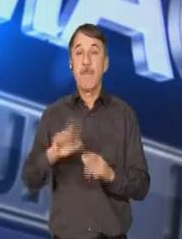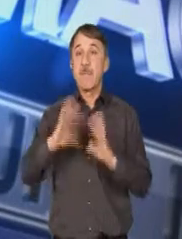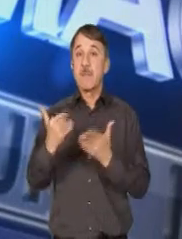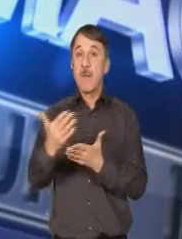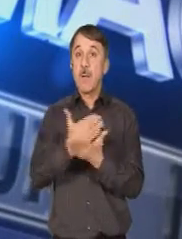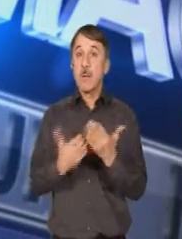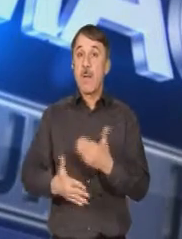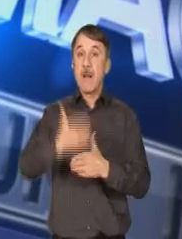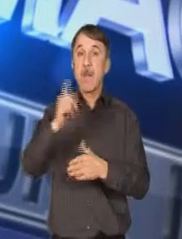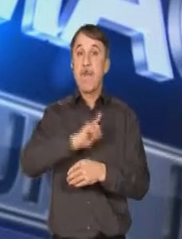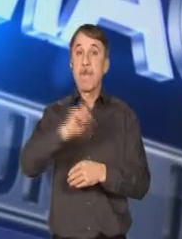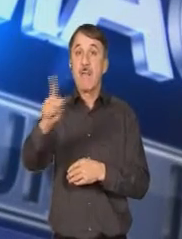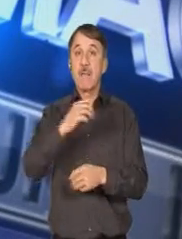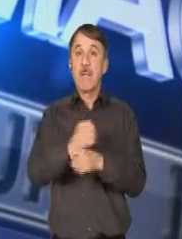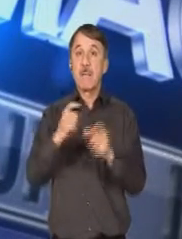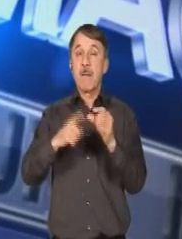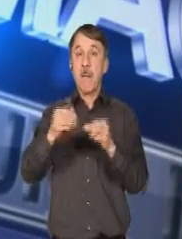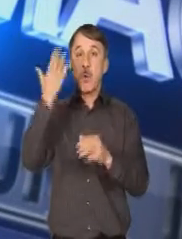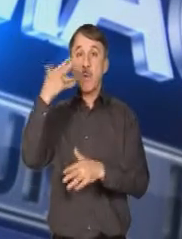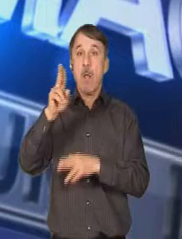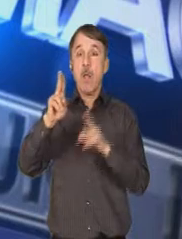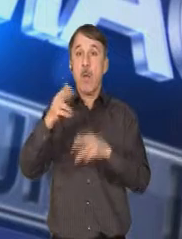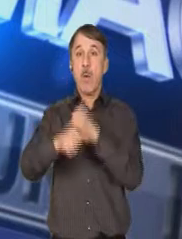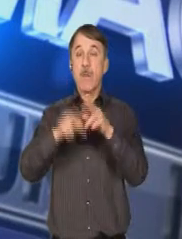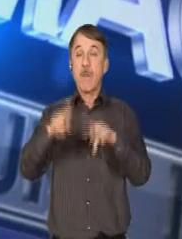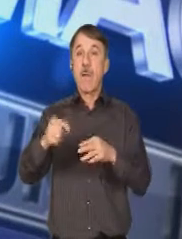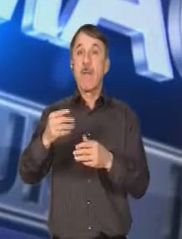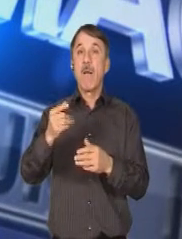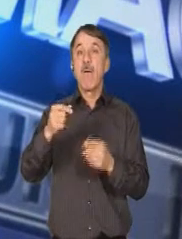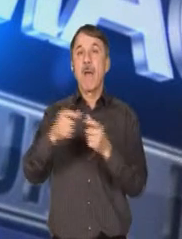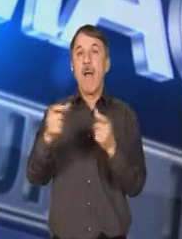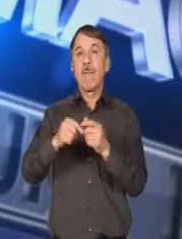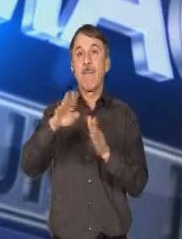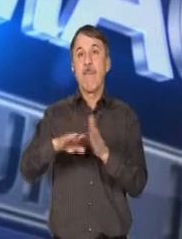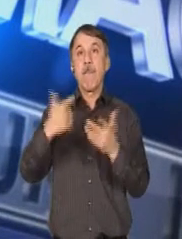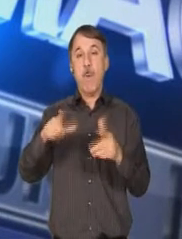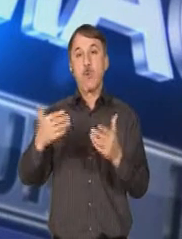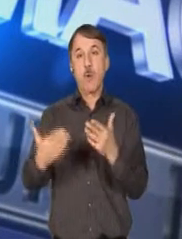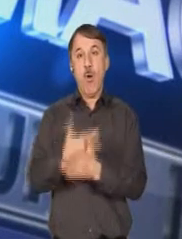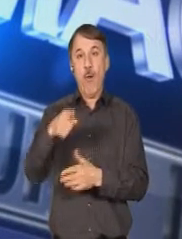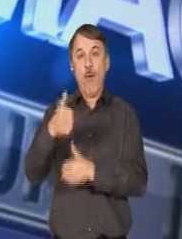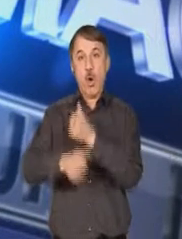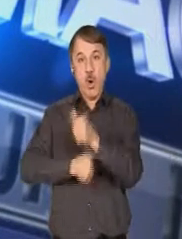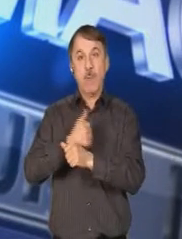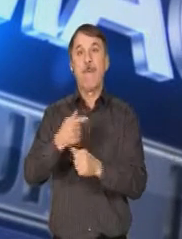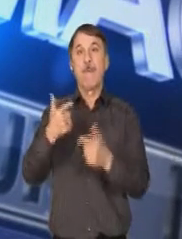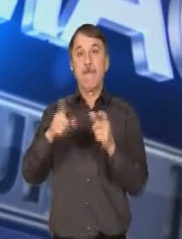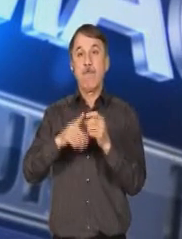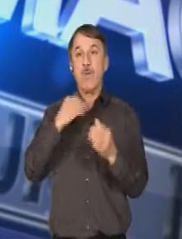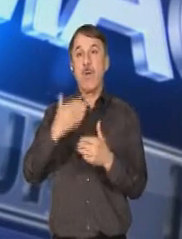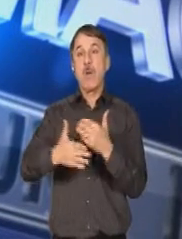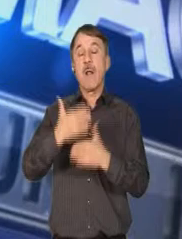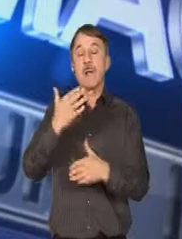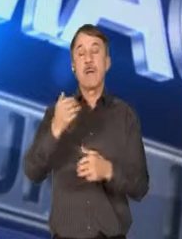Svi korisnici gradskog prevoza koji su prošle godine imali povlašćene karte moći će da ih izrade i ove godine, kažu